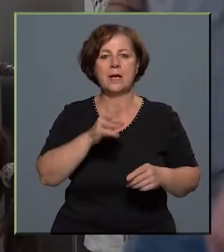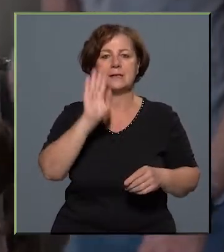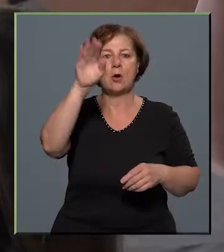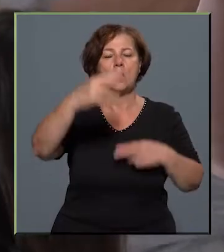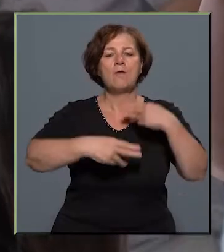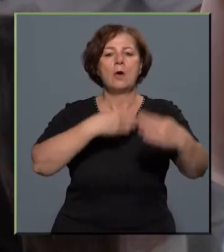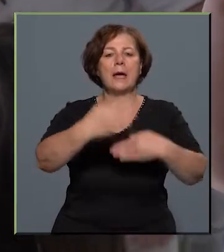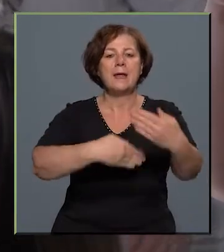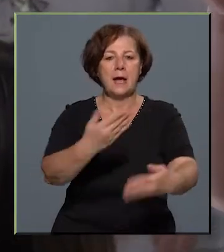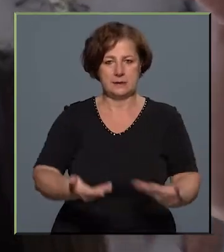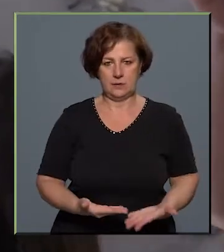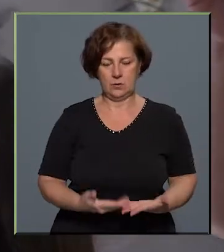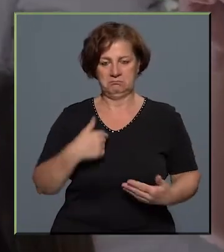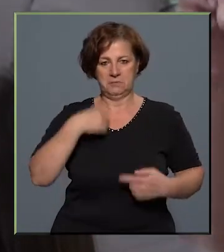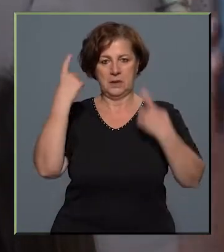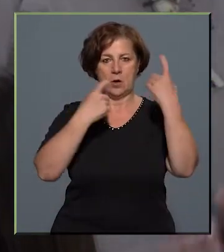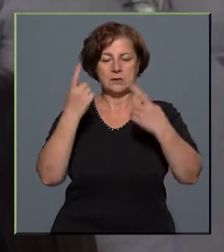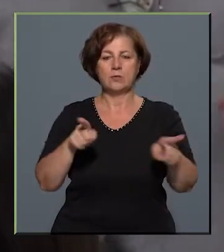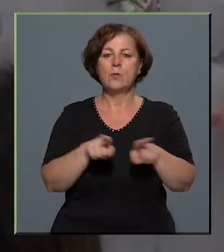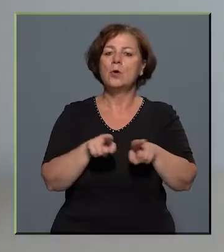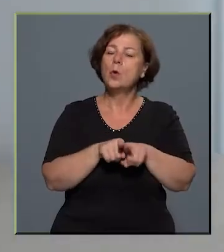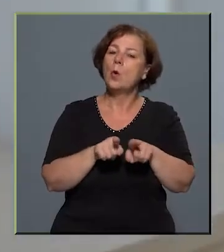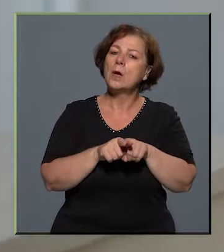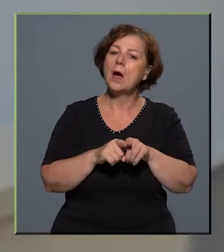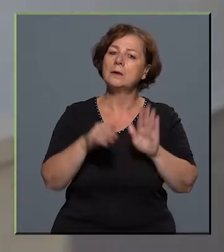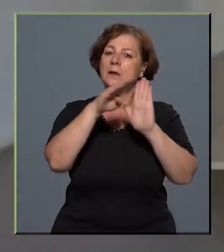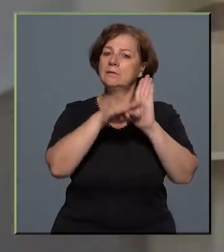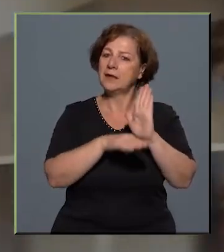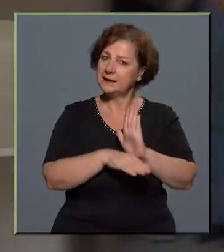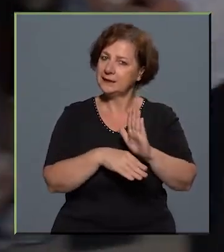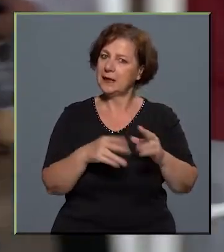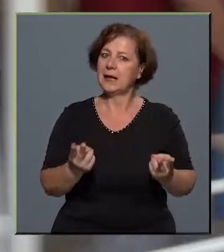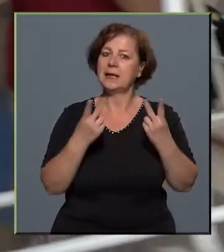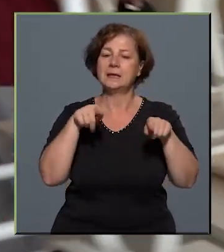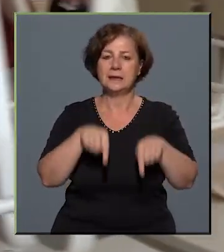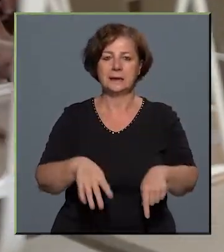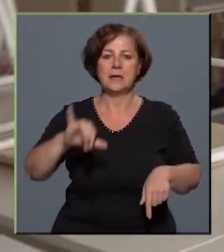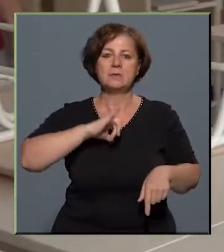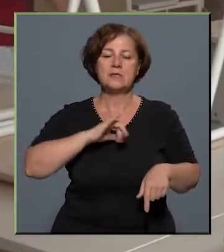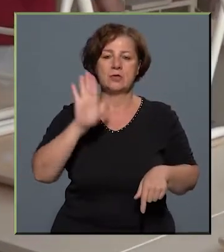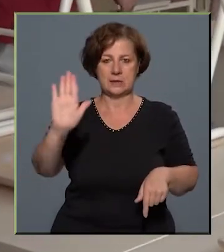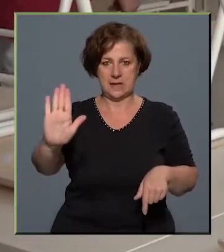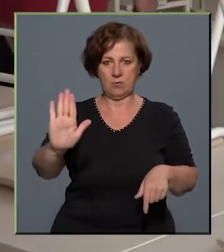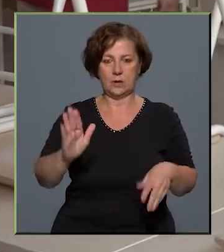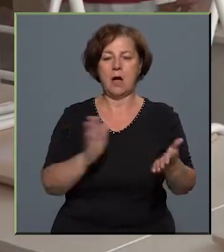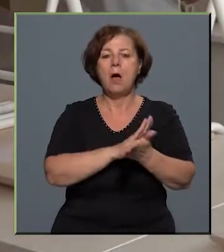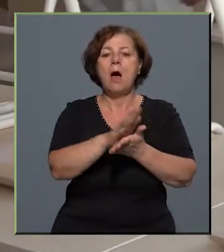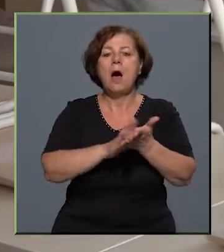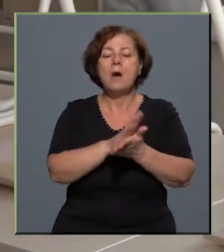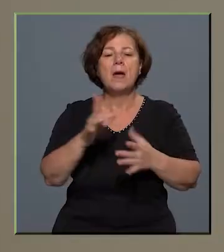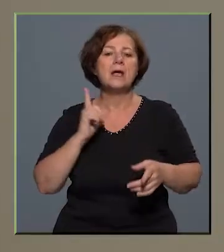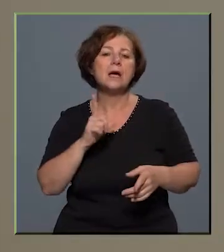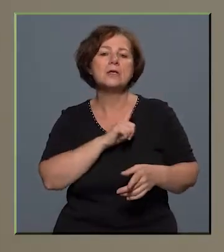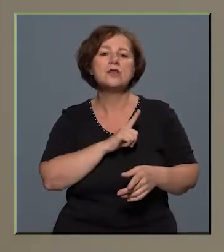jövő generáció. Én azt gondolom, hogy olyan feltételeket lehet itt biztosítani a számukra, amely